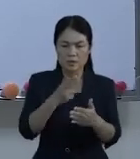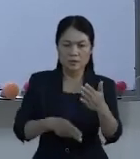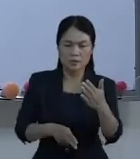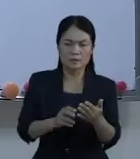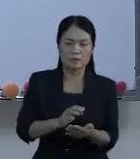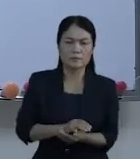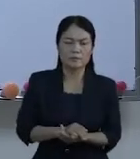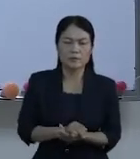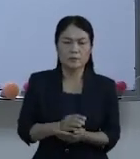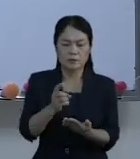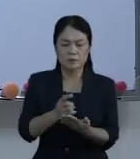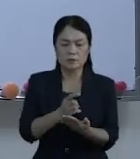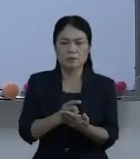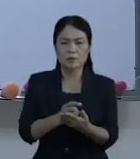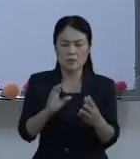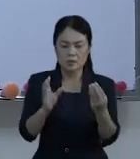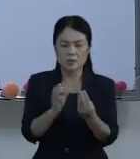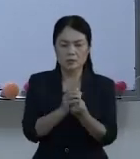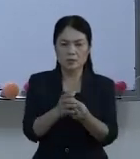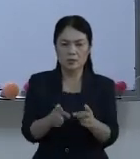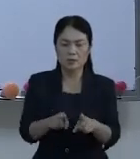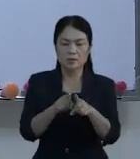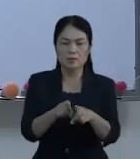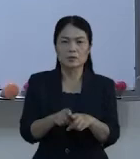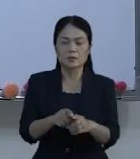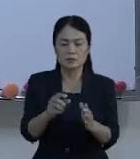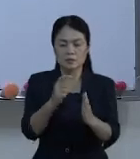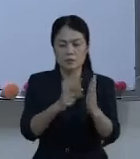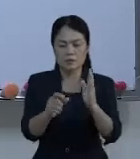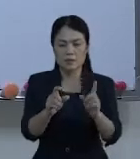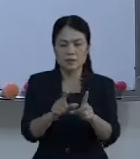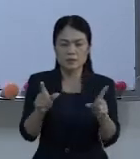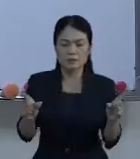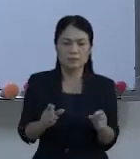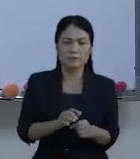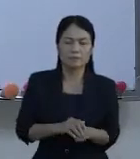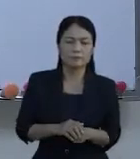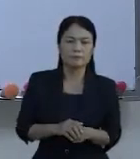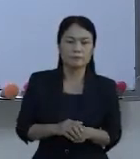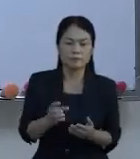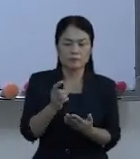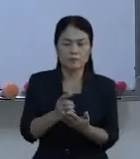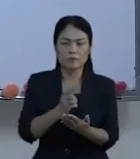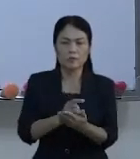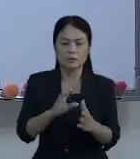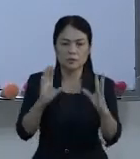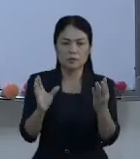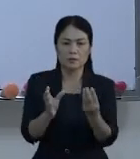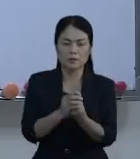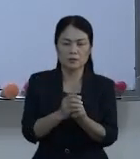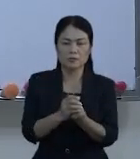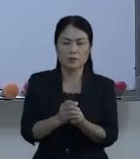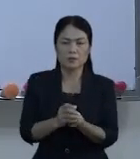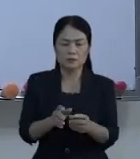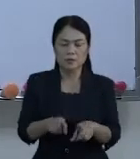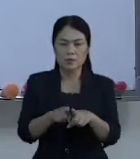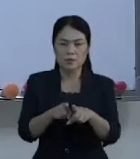và cứ mê riêng chấm chùm luôn ở đai mà chùm lòng chừng thông là con nè và mê riêng chấm chùm luôn ở đai là con nè